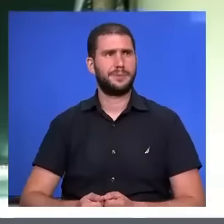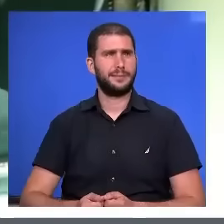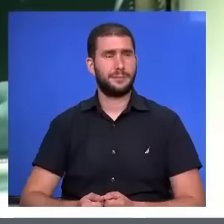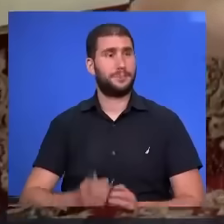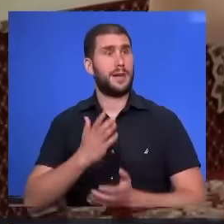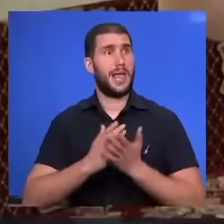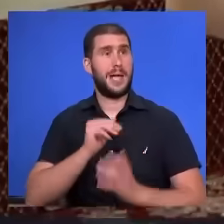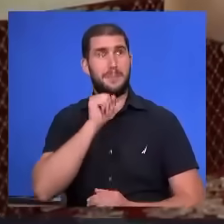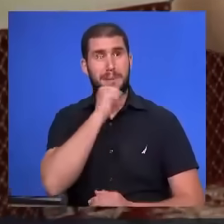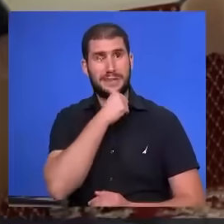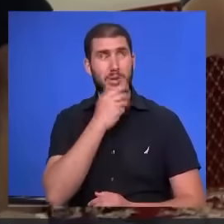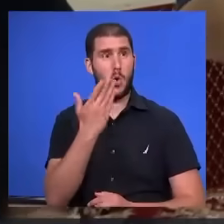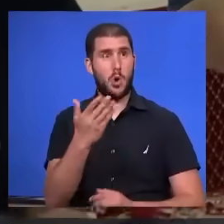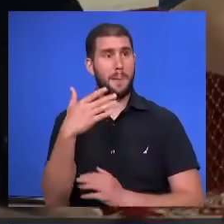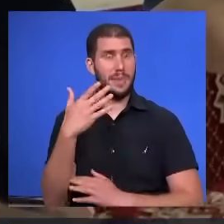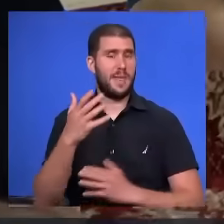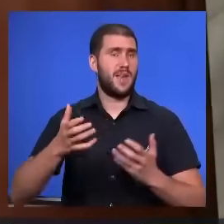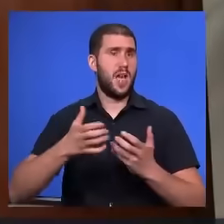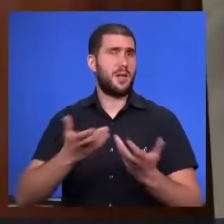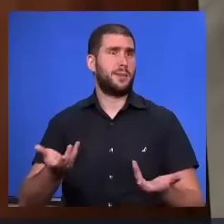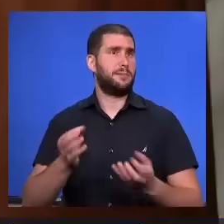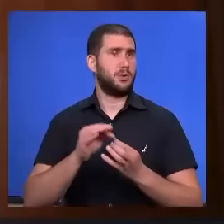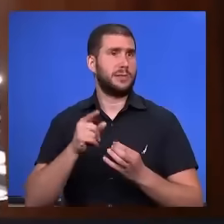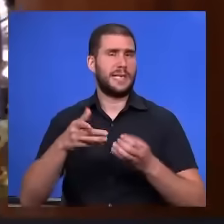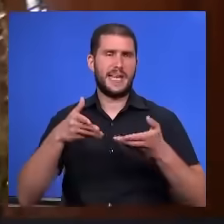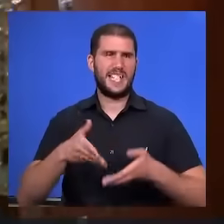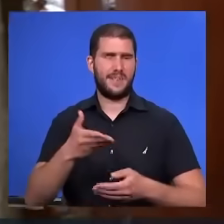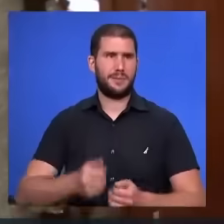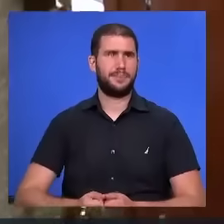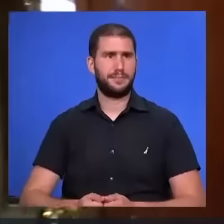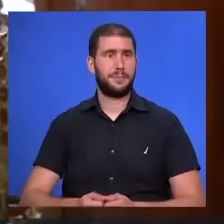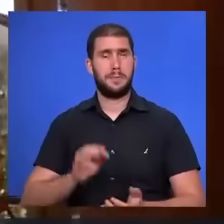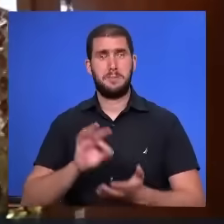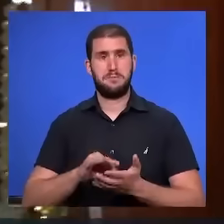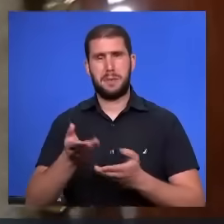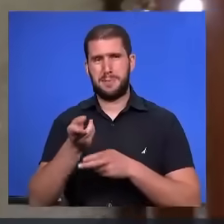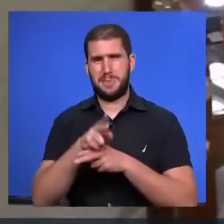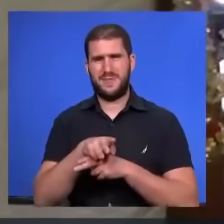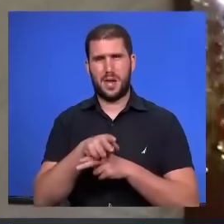חלק מההיסטוריה של המדינה והעדה, פשוט מאוד. זה הקבר. בזמנו בליל הפטירה,